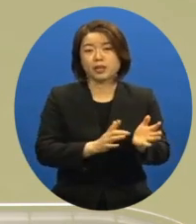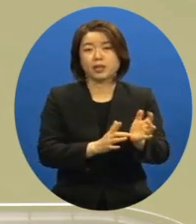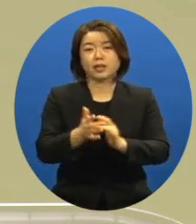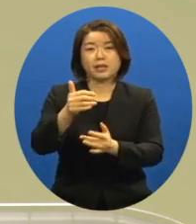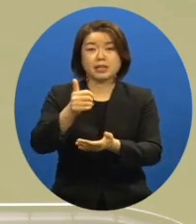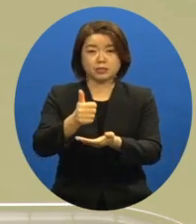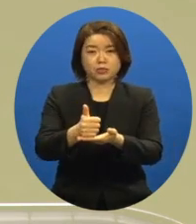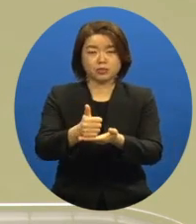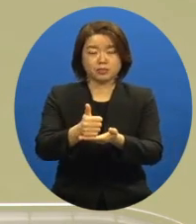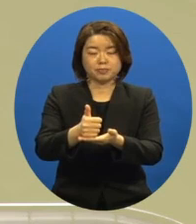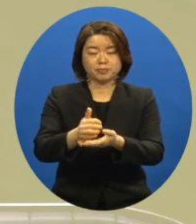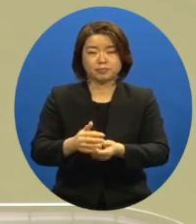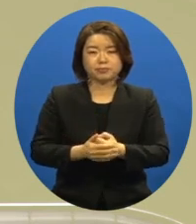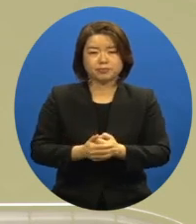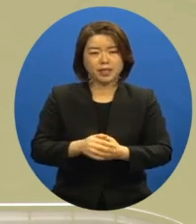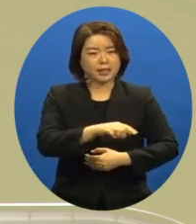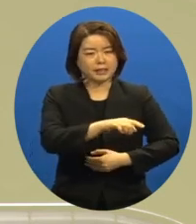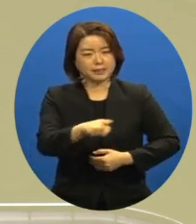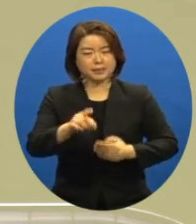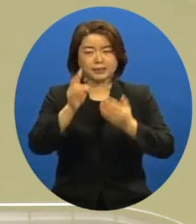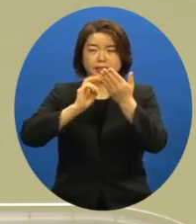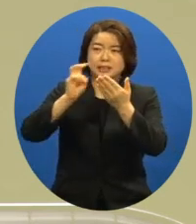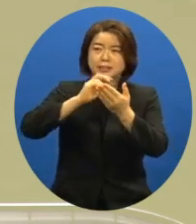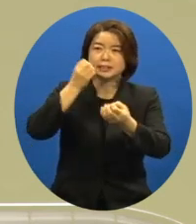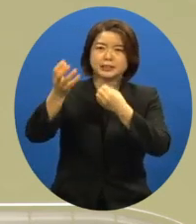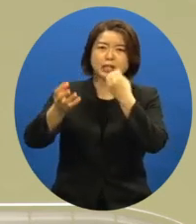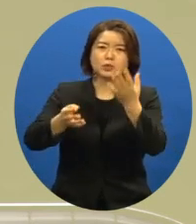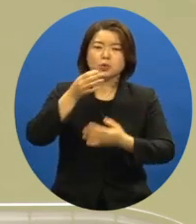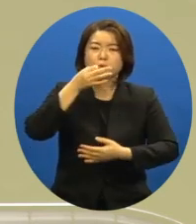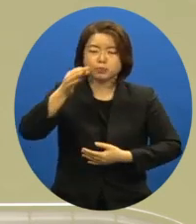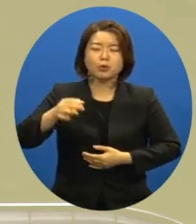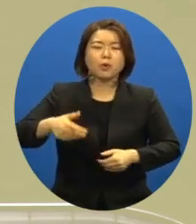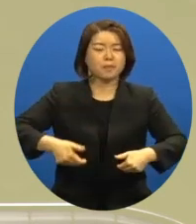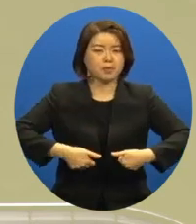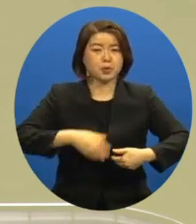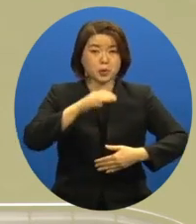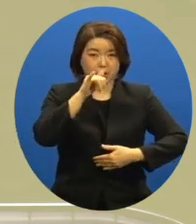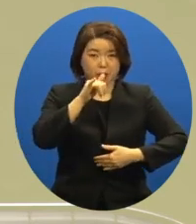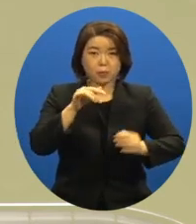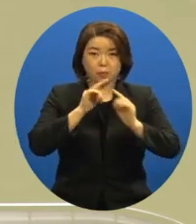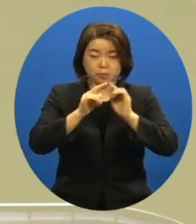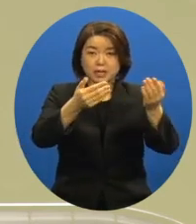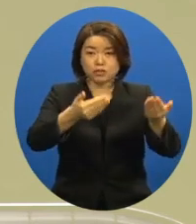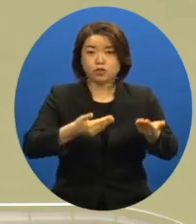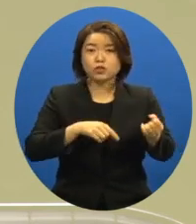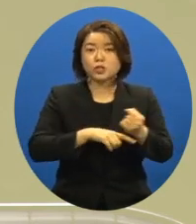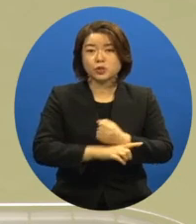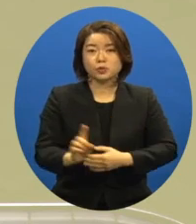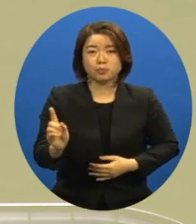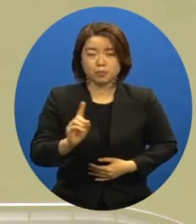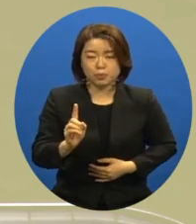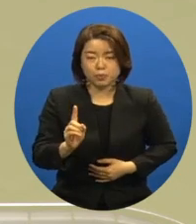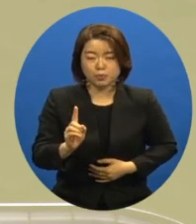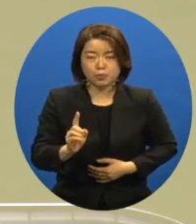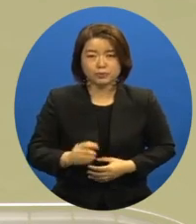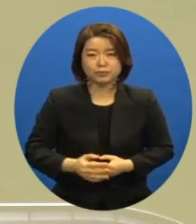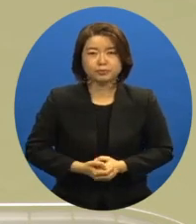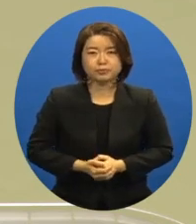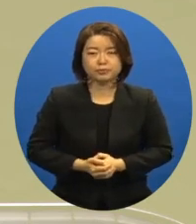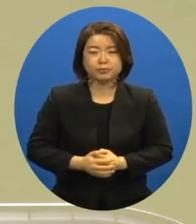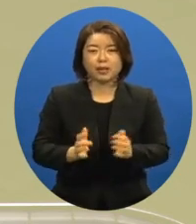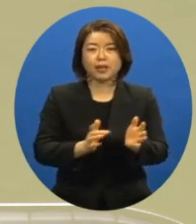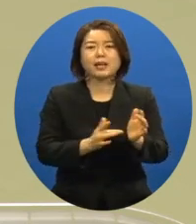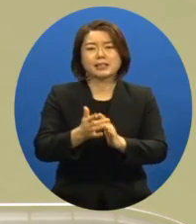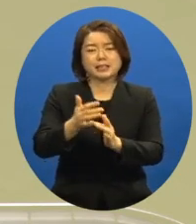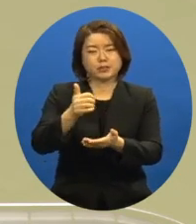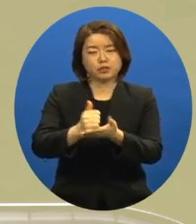예수님께서 그들이 찬송을 불러야 될 것이라 라고 말씀하신 이유는 무엇일까요?